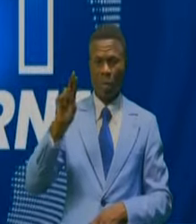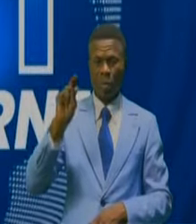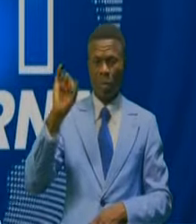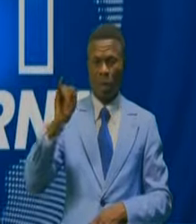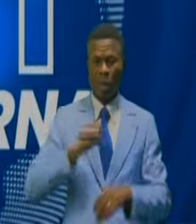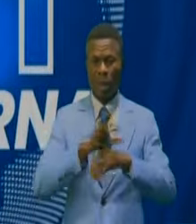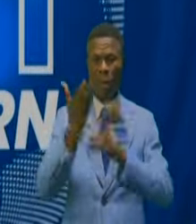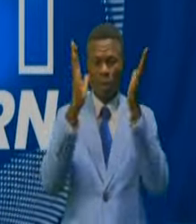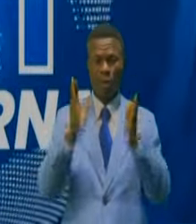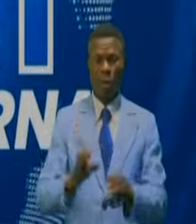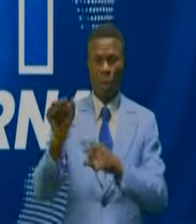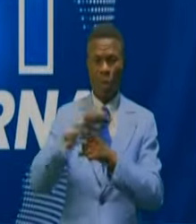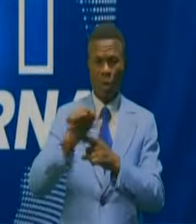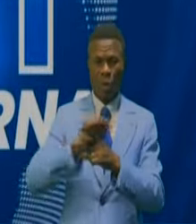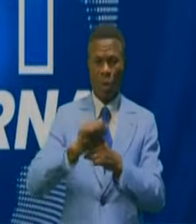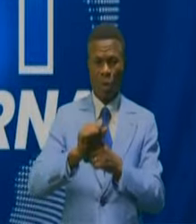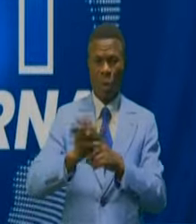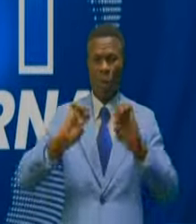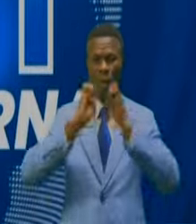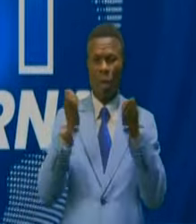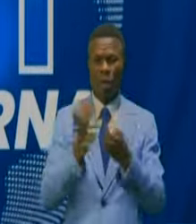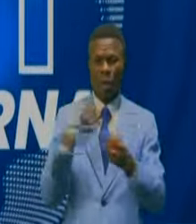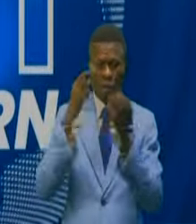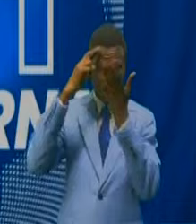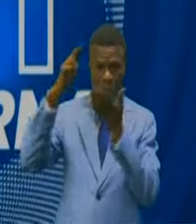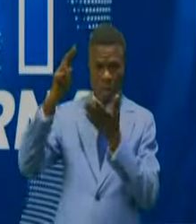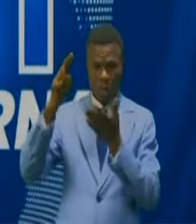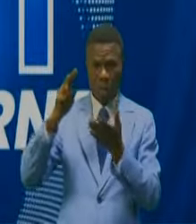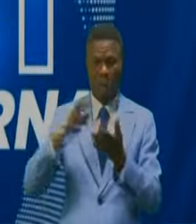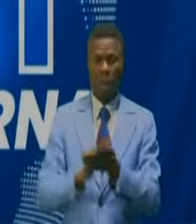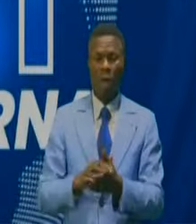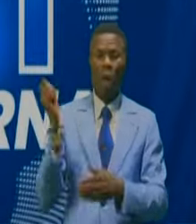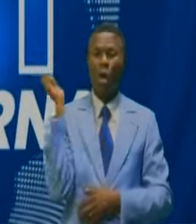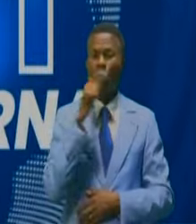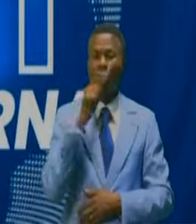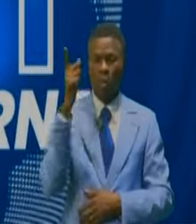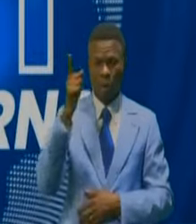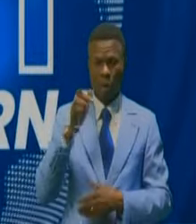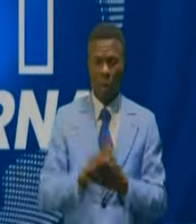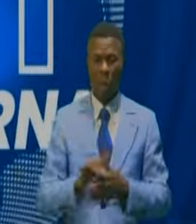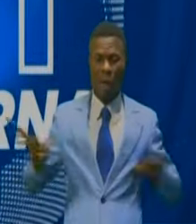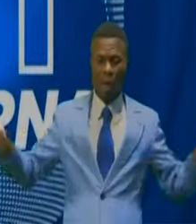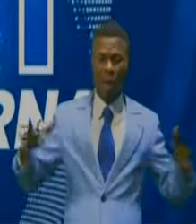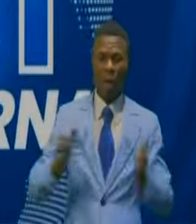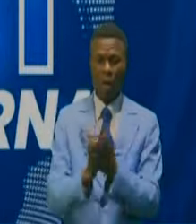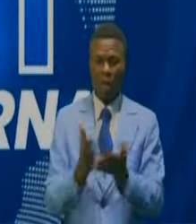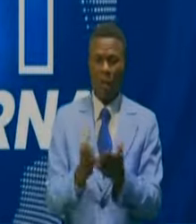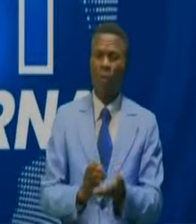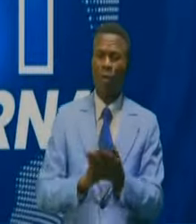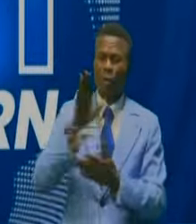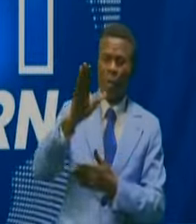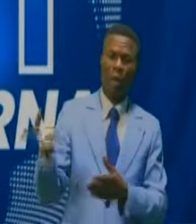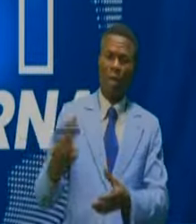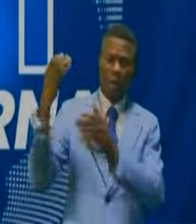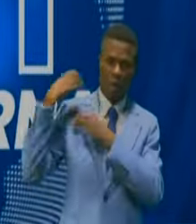d'envoyer 3 étudiants en stage sur l'entrepreneuriat à l'université de Casablanca au Maroc. Billets d'avion, visa et frais de séjour pris